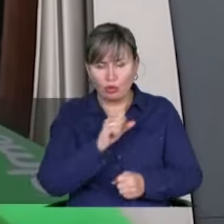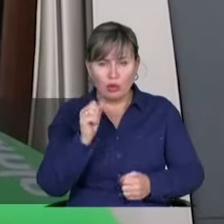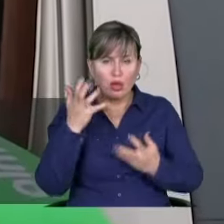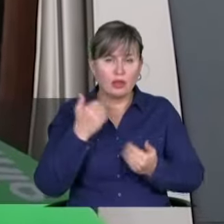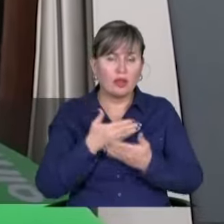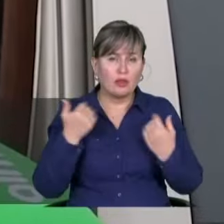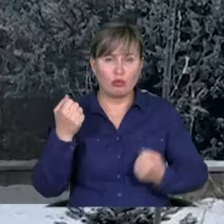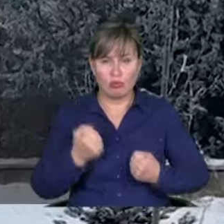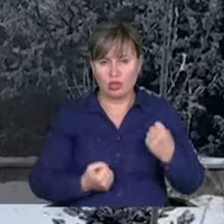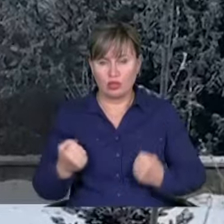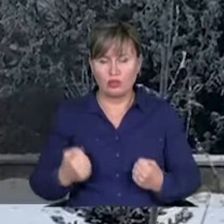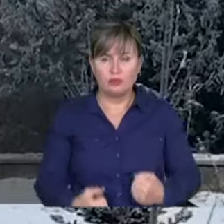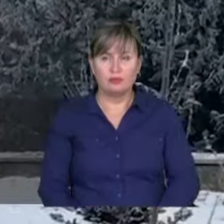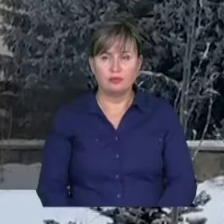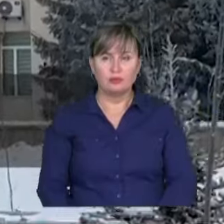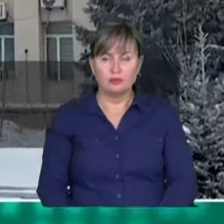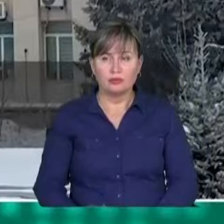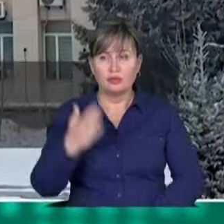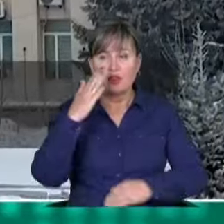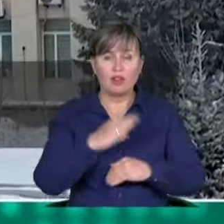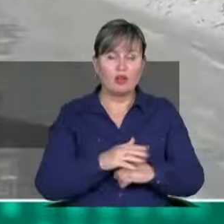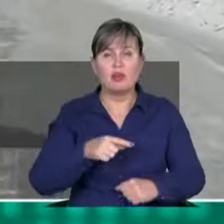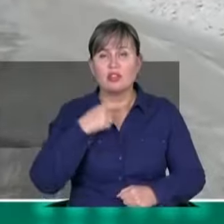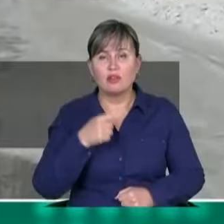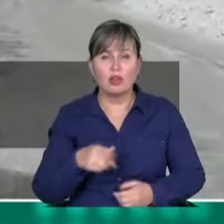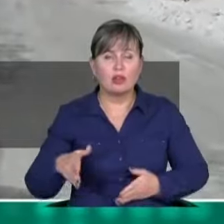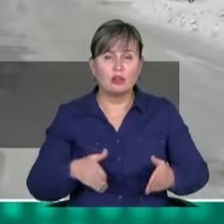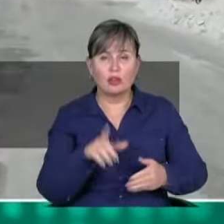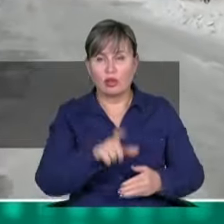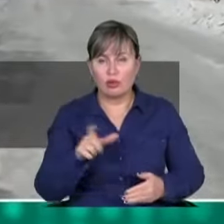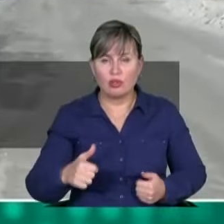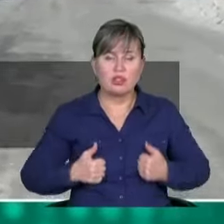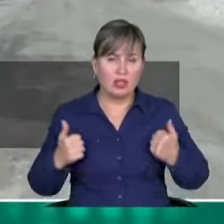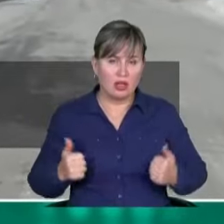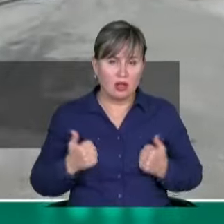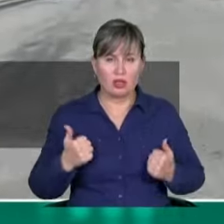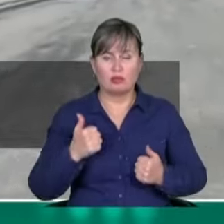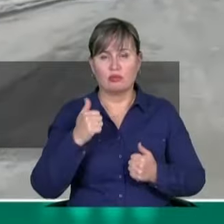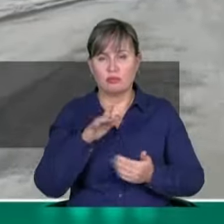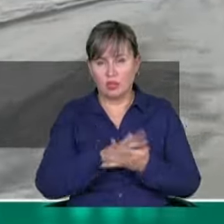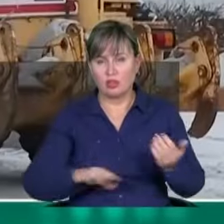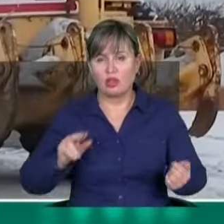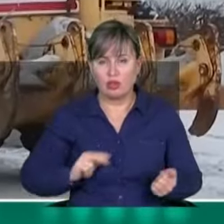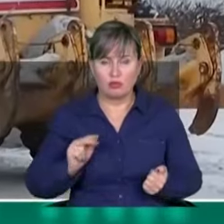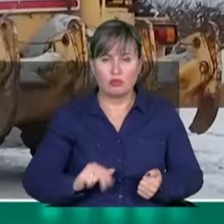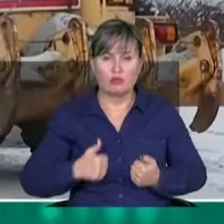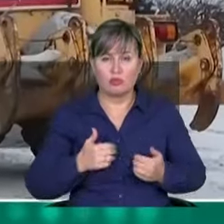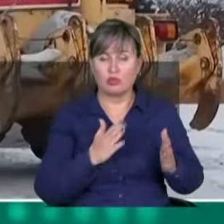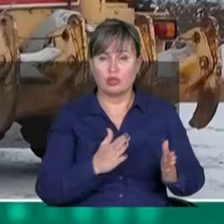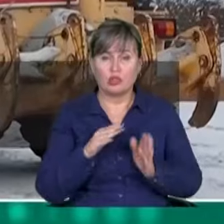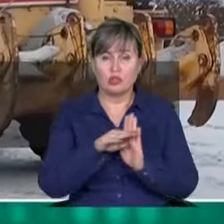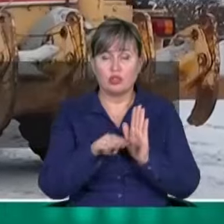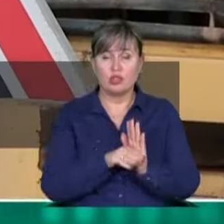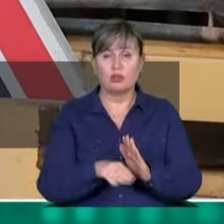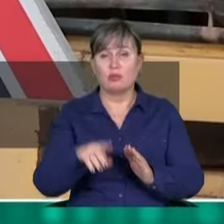нет машин? В Акимате же уверяют, дорожники стараются изо всех сил и продолжают работу в усиленном режиме. А в